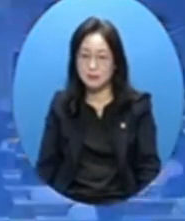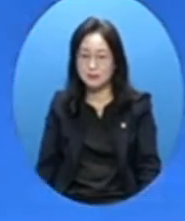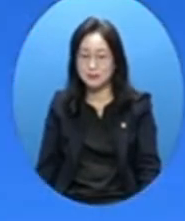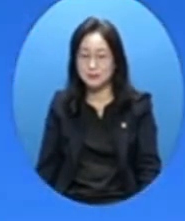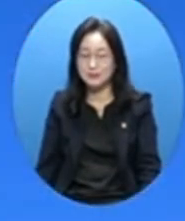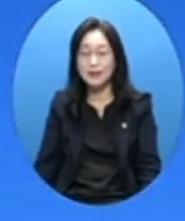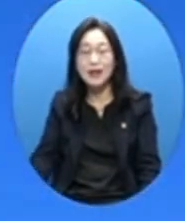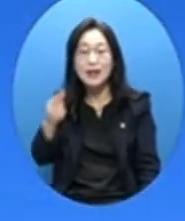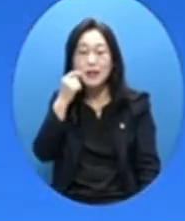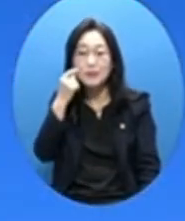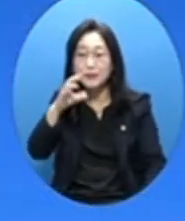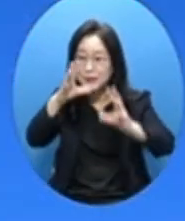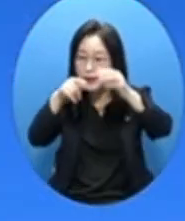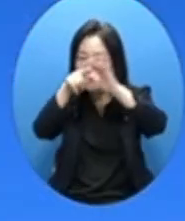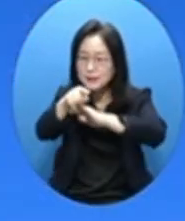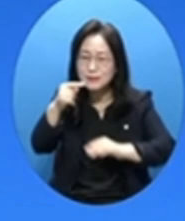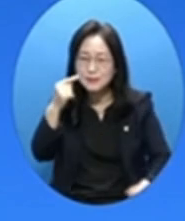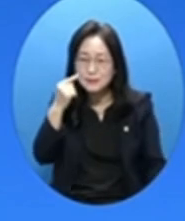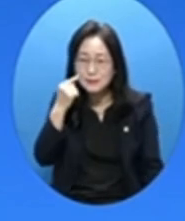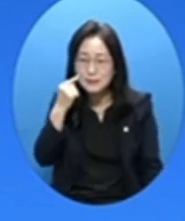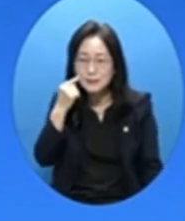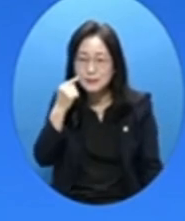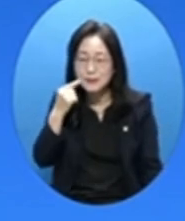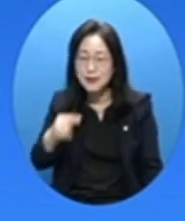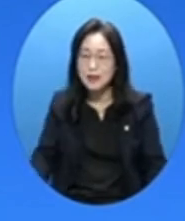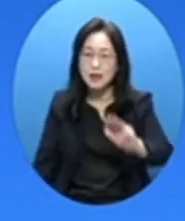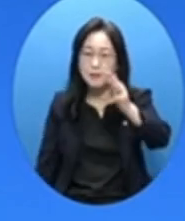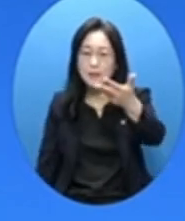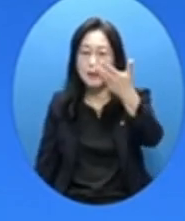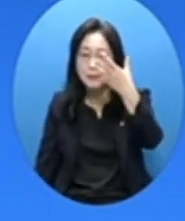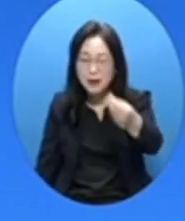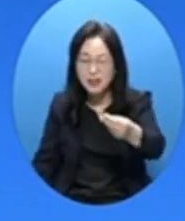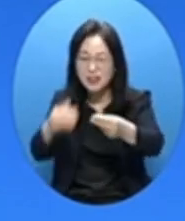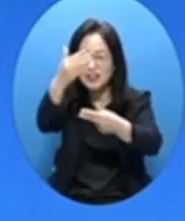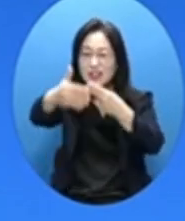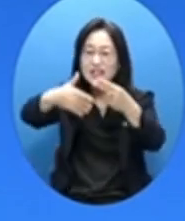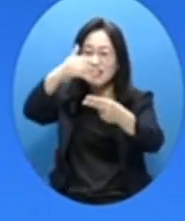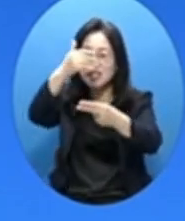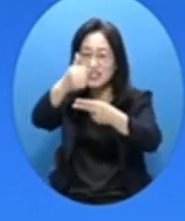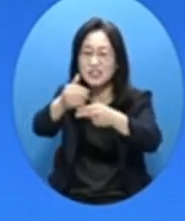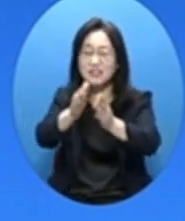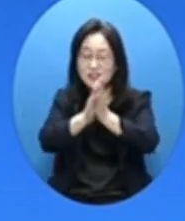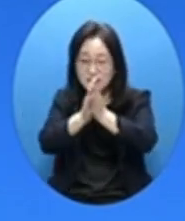일본에 가니까 800만 신이 있습니다